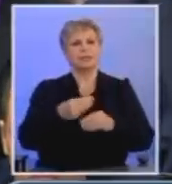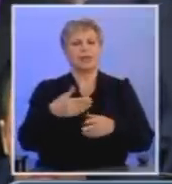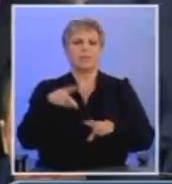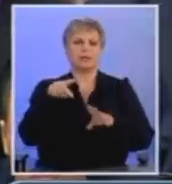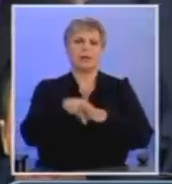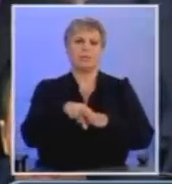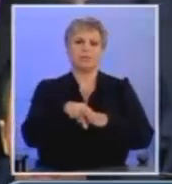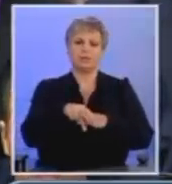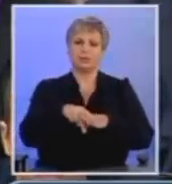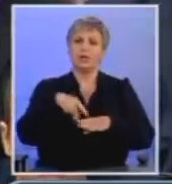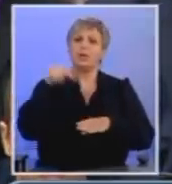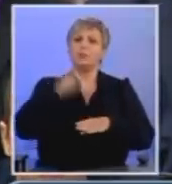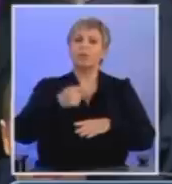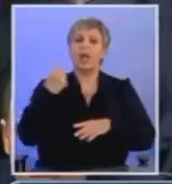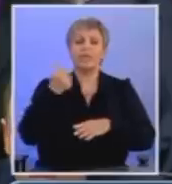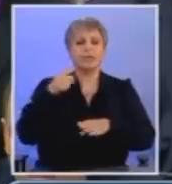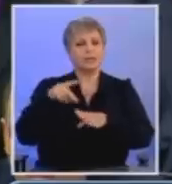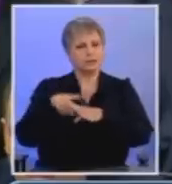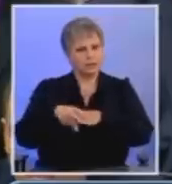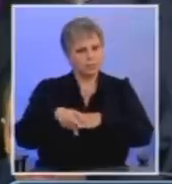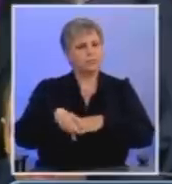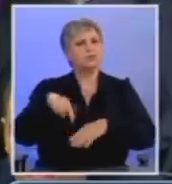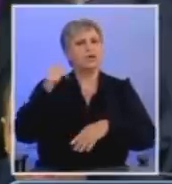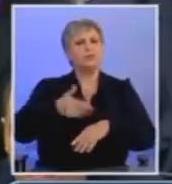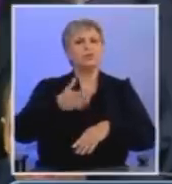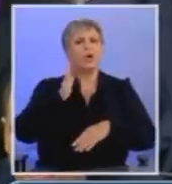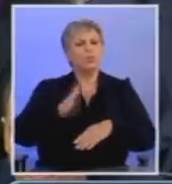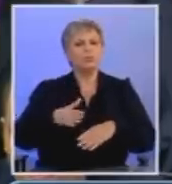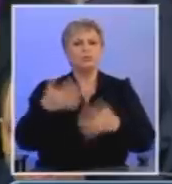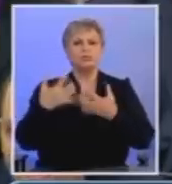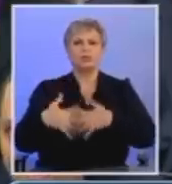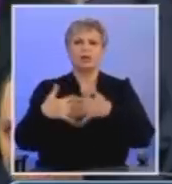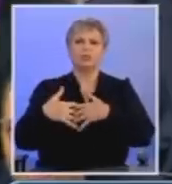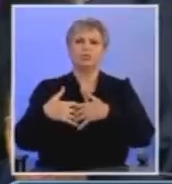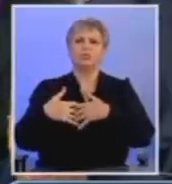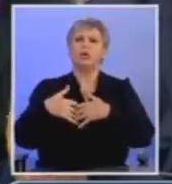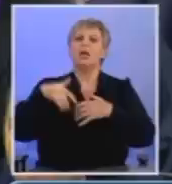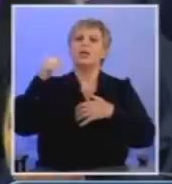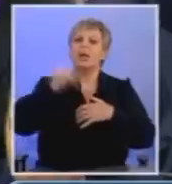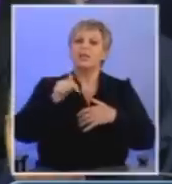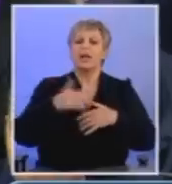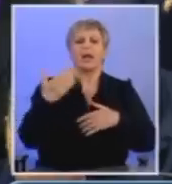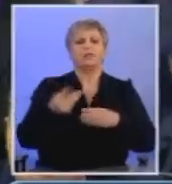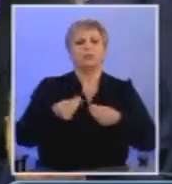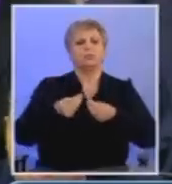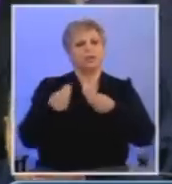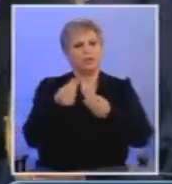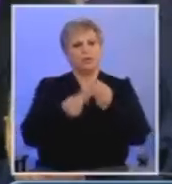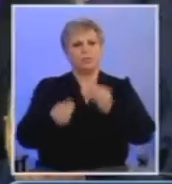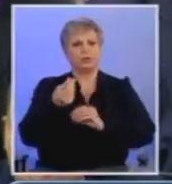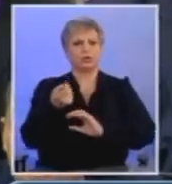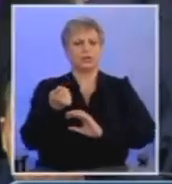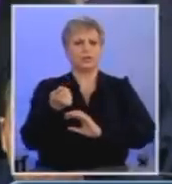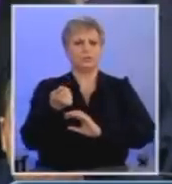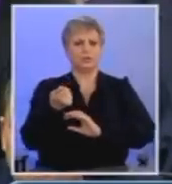οποίο επιτρέπει στις εθνικές τράπεζες να εκτελέσουν λειτουργίες όπως η επέκταση του ΕΛΑ, εκτός εάν η